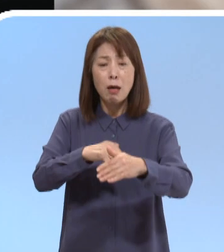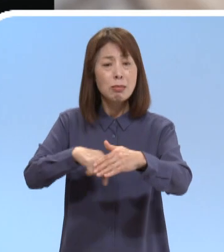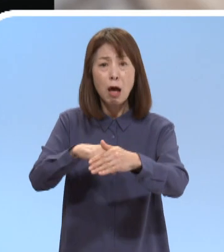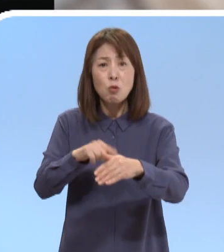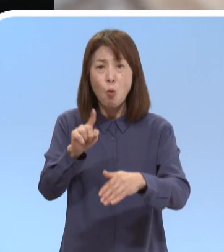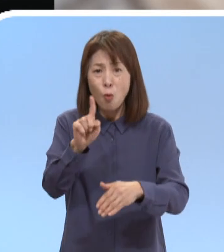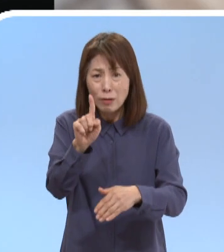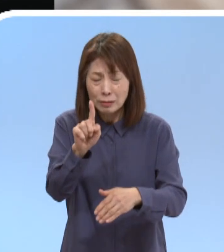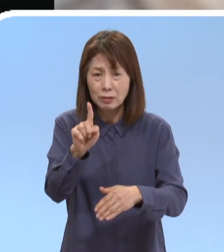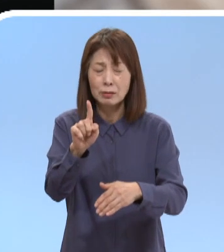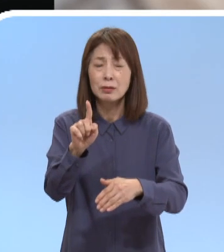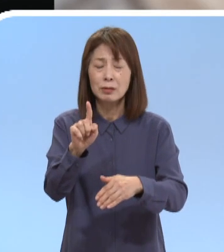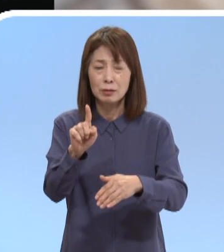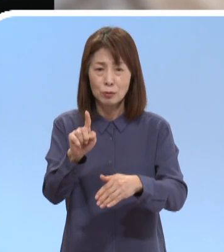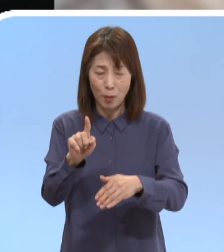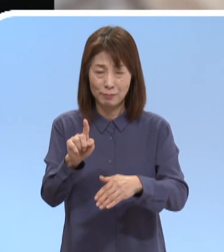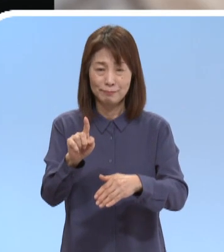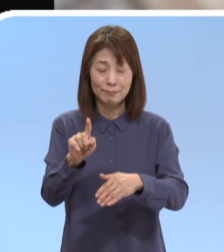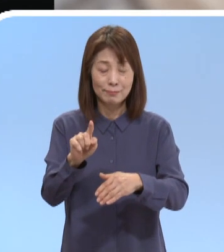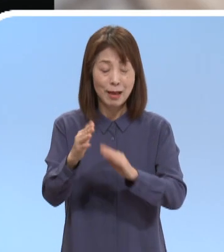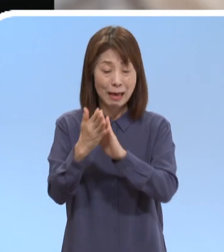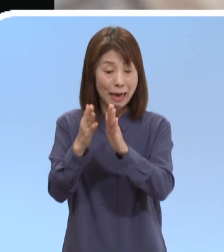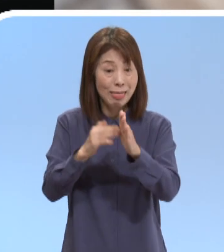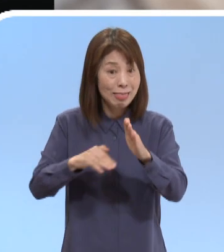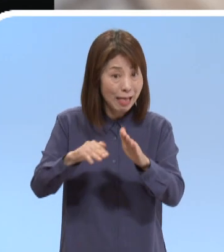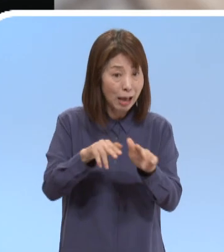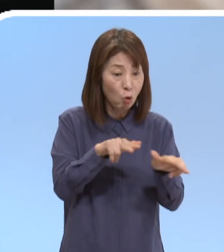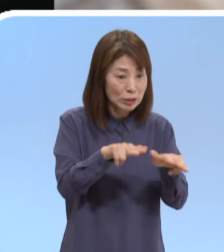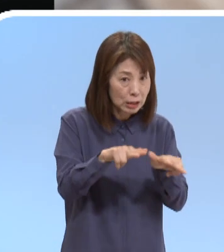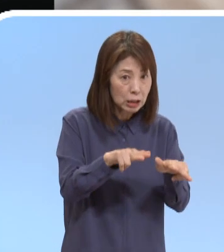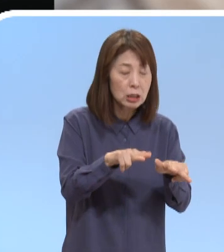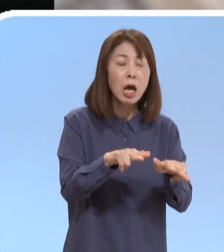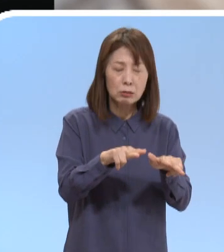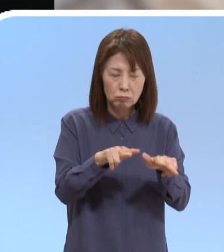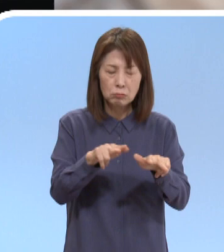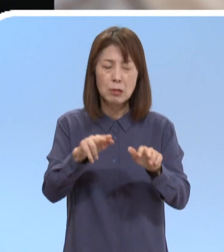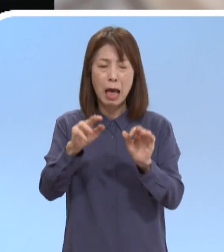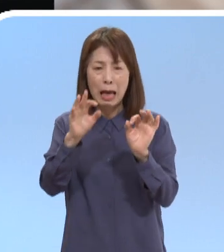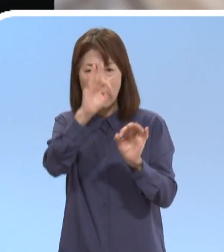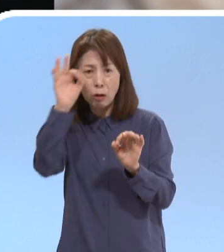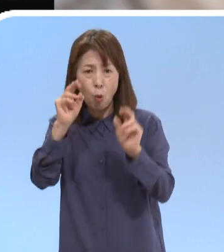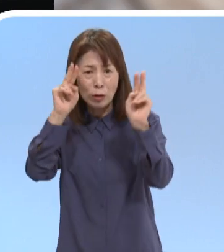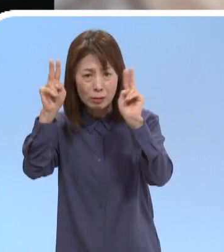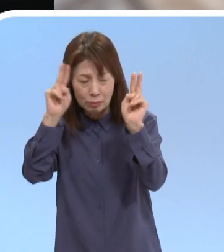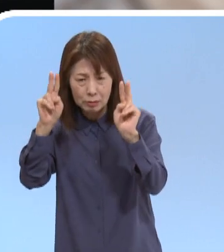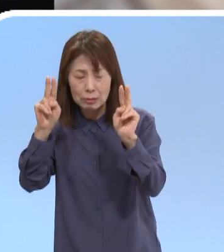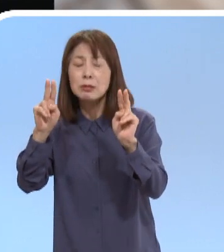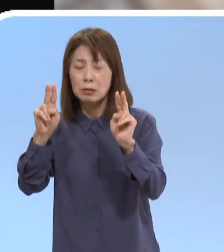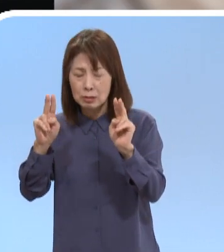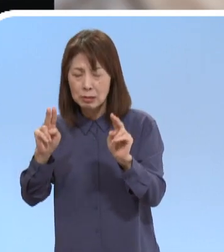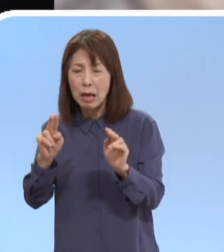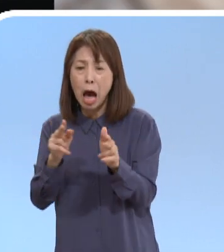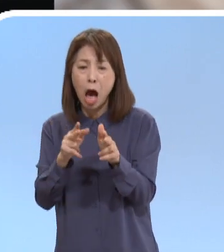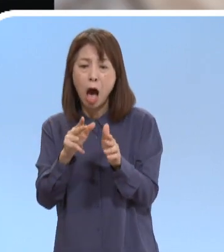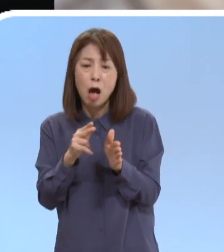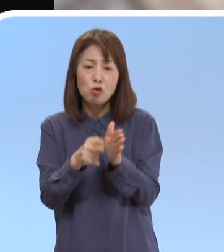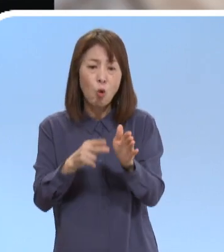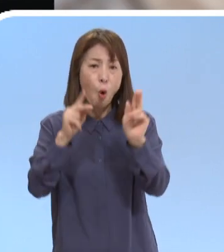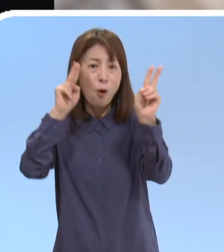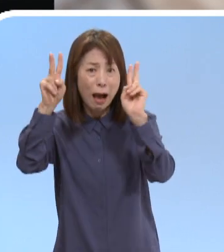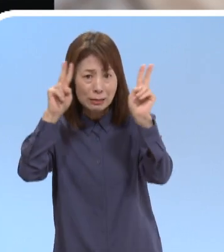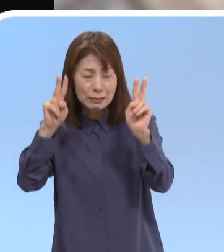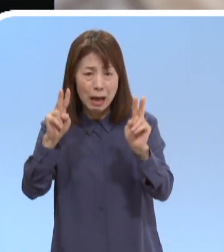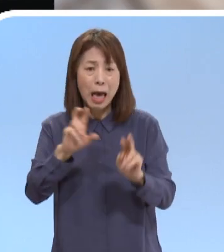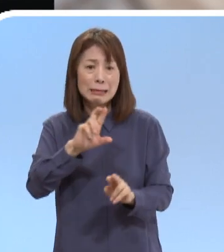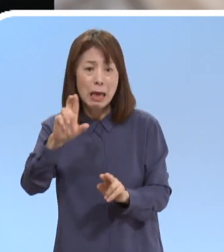兵庫デスティネーションキャンペーンとは県内の自治体と観光事業者 JR グループ6社や旅行会社が一